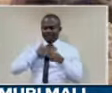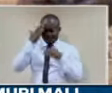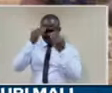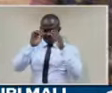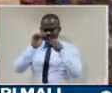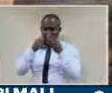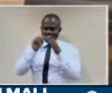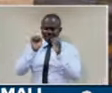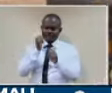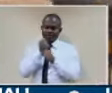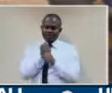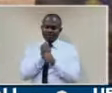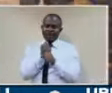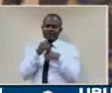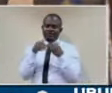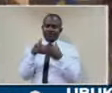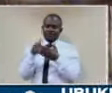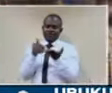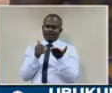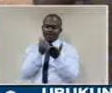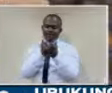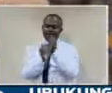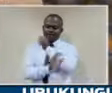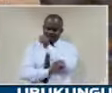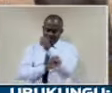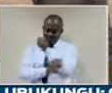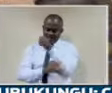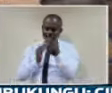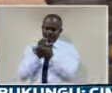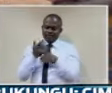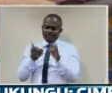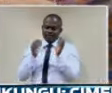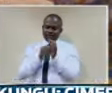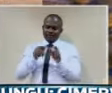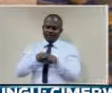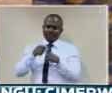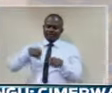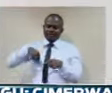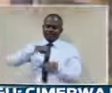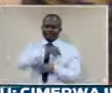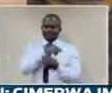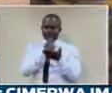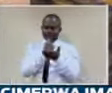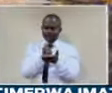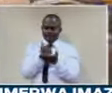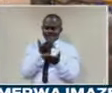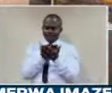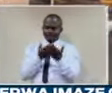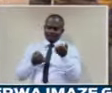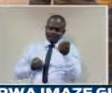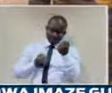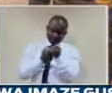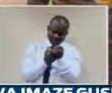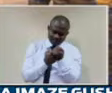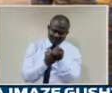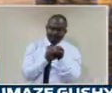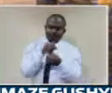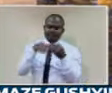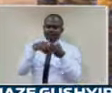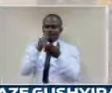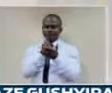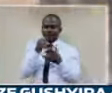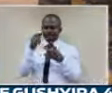kuba nakora ibishobora kugirira igihugu akamaro, ndetse nanjye bikaba byangirira umumaro. Bisaba ko banshyigikira bakaba bamfasha